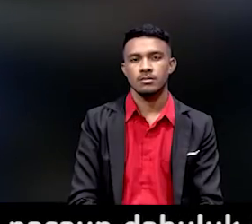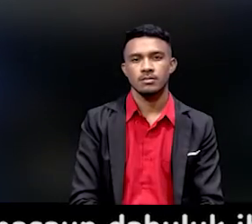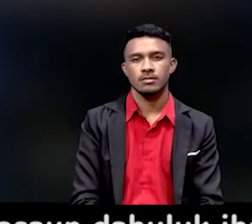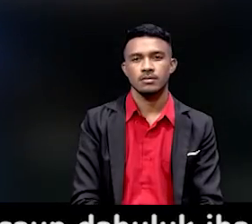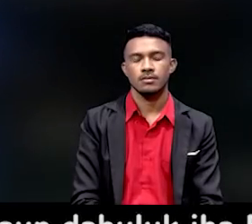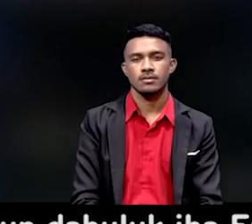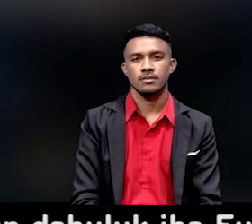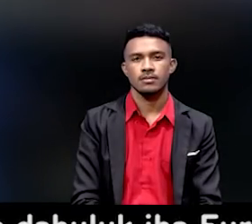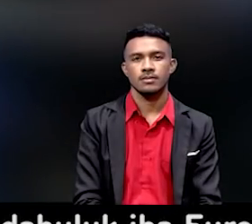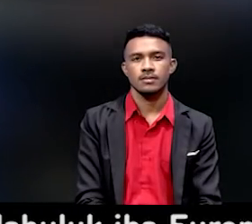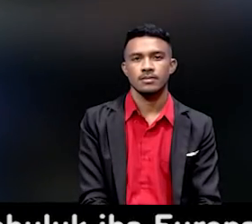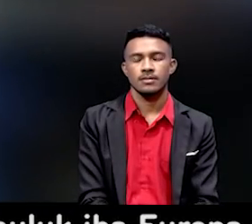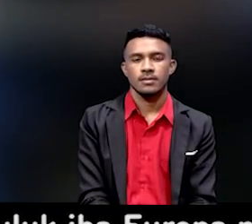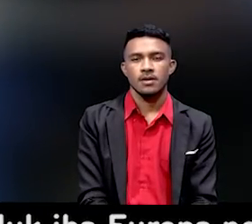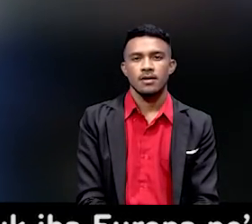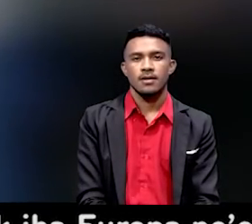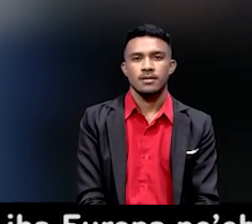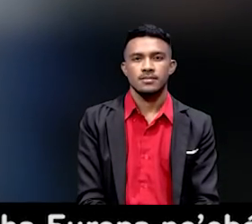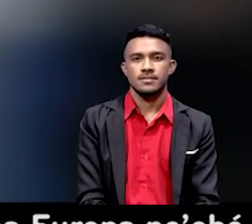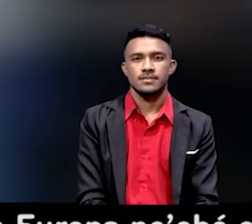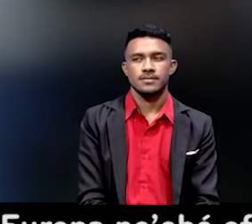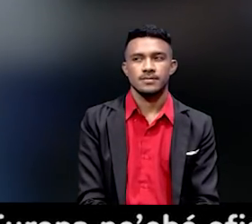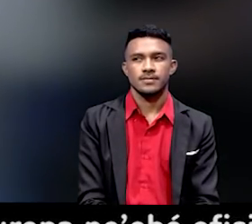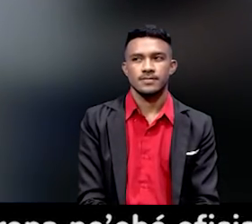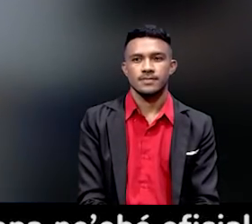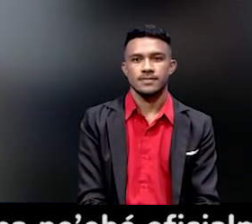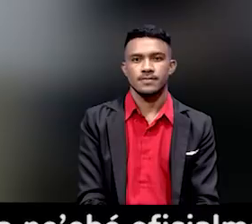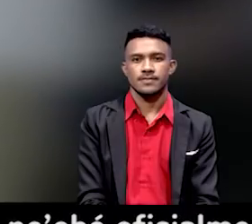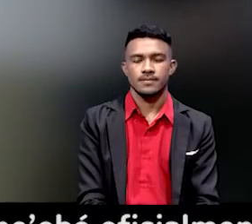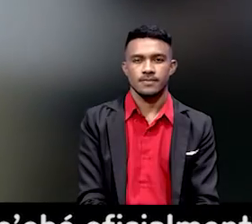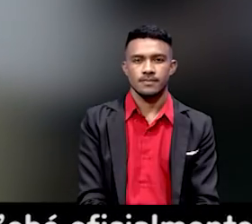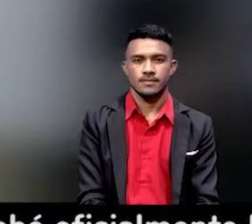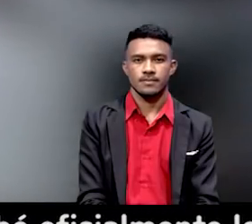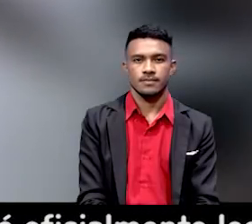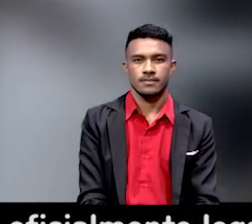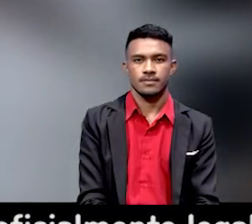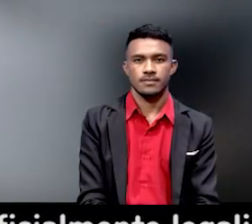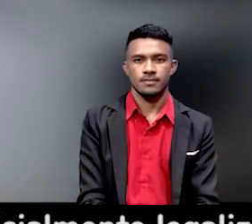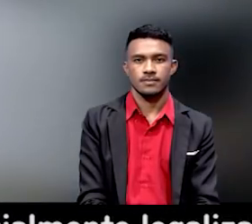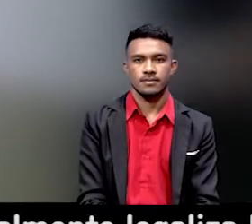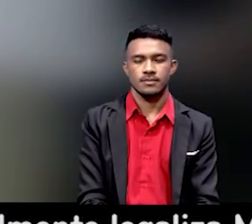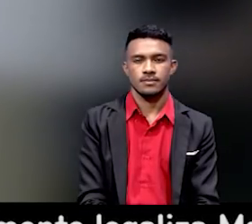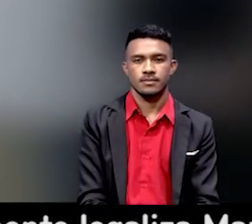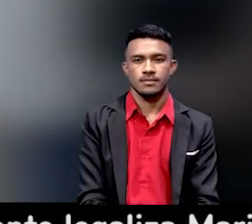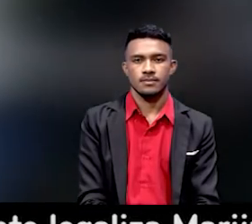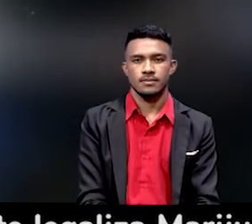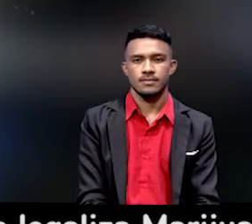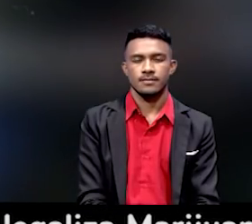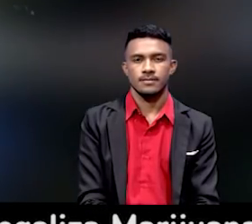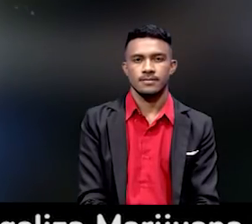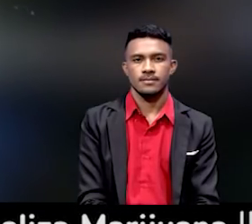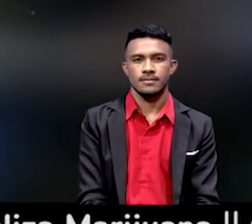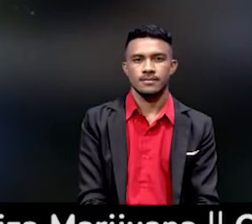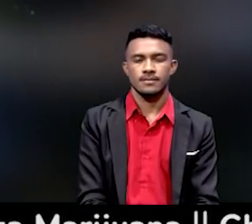partir un beso y una flor, aún te queda una caricia y un